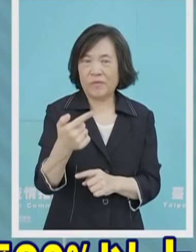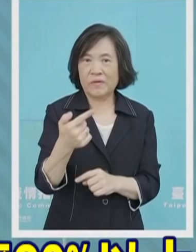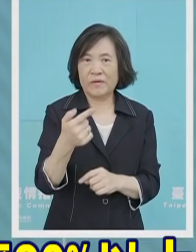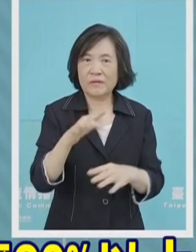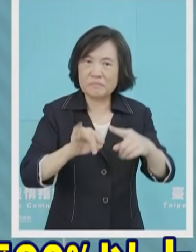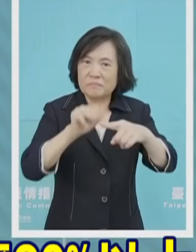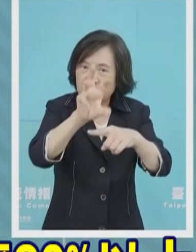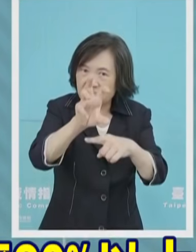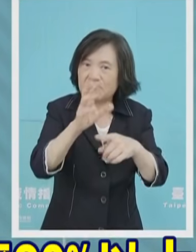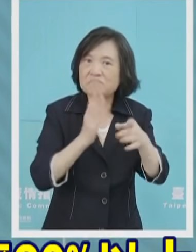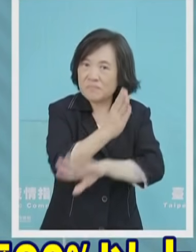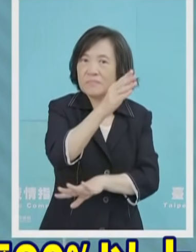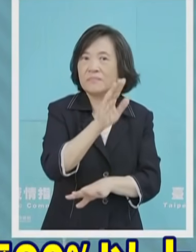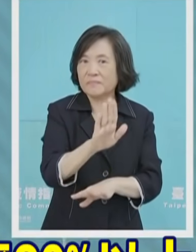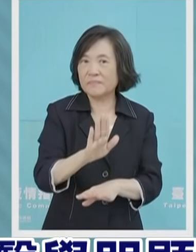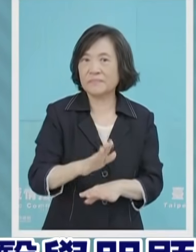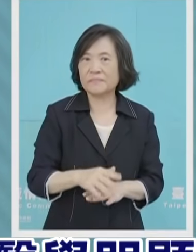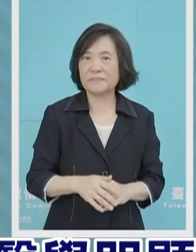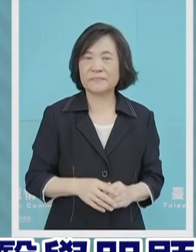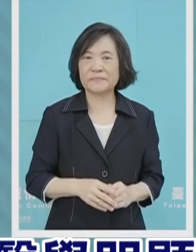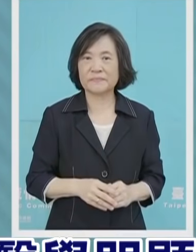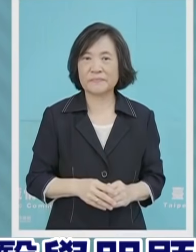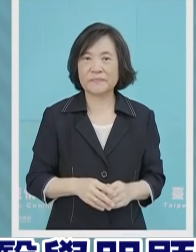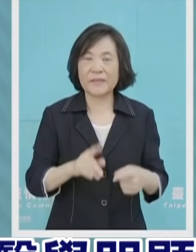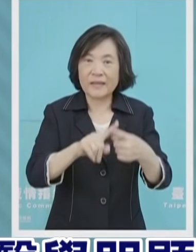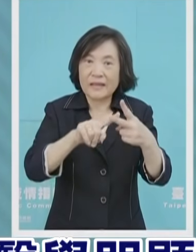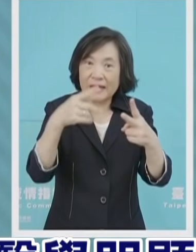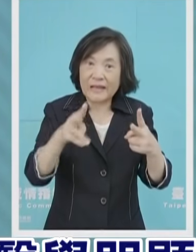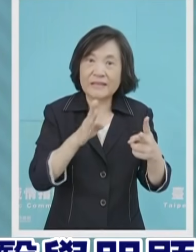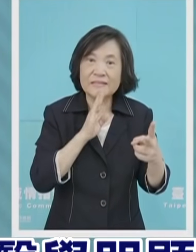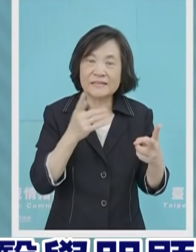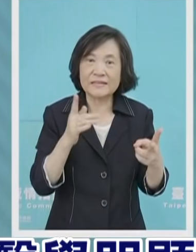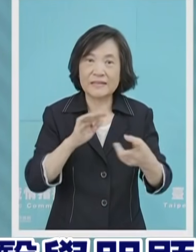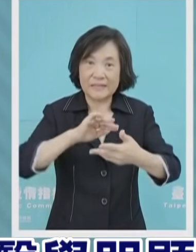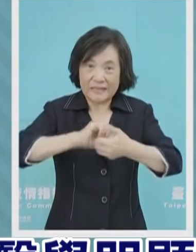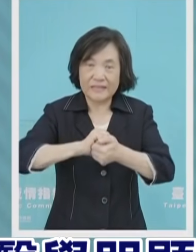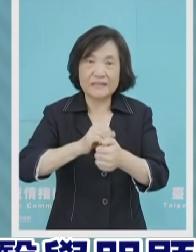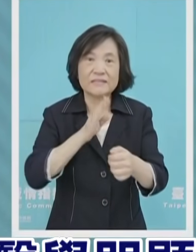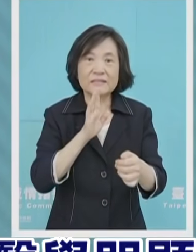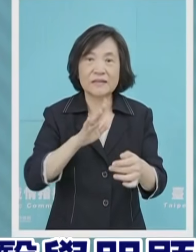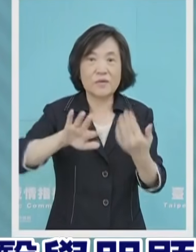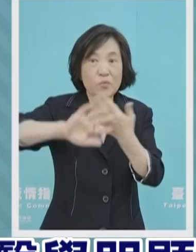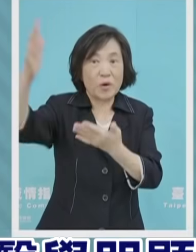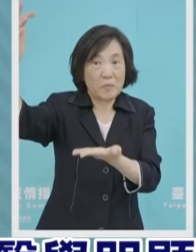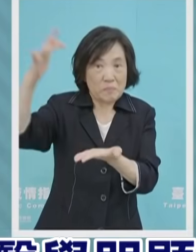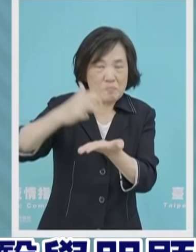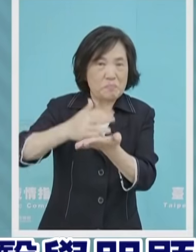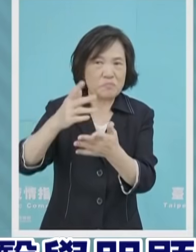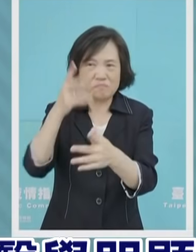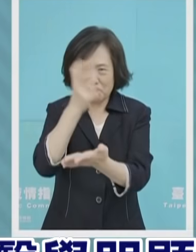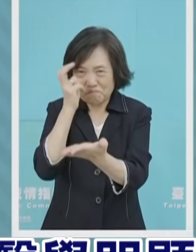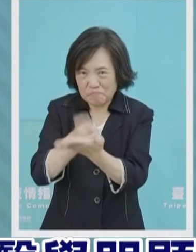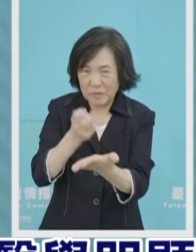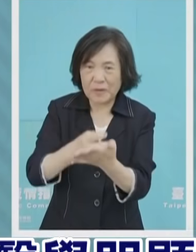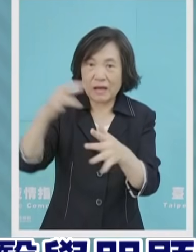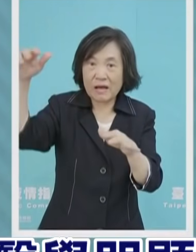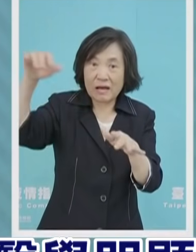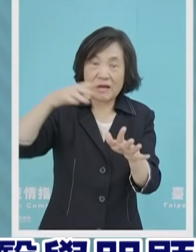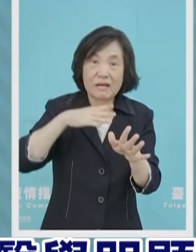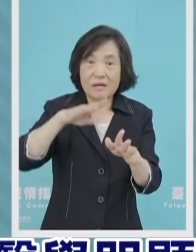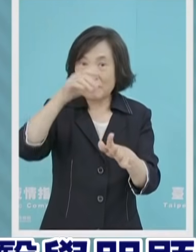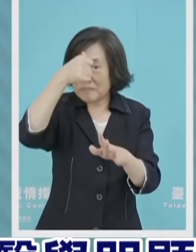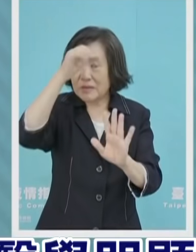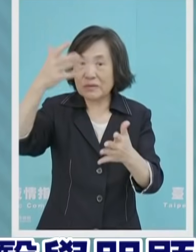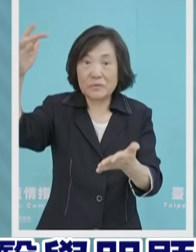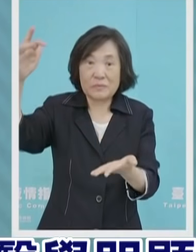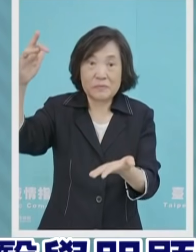到80%的以上的，你知道吗？而且还要相当程度的边境管制，你知道吗？进来的不是印度变种